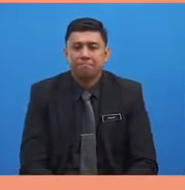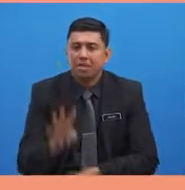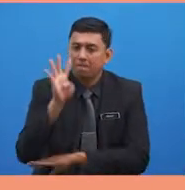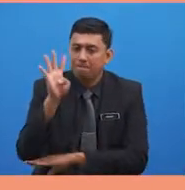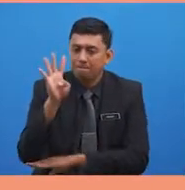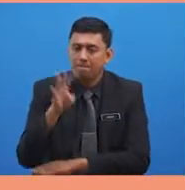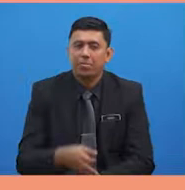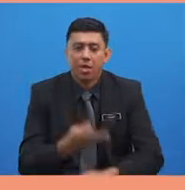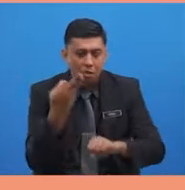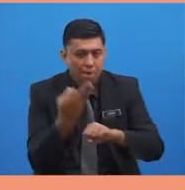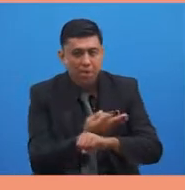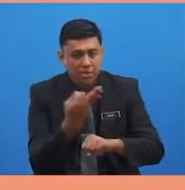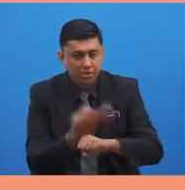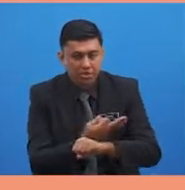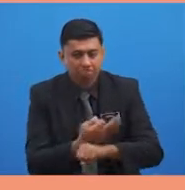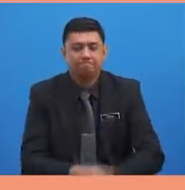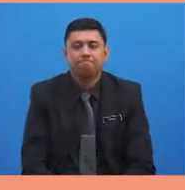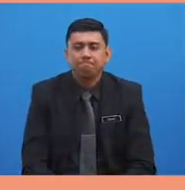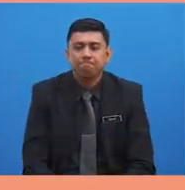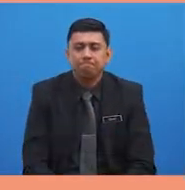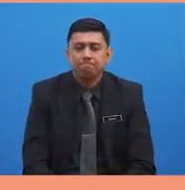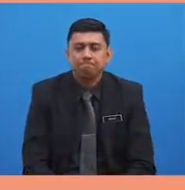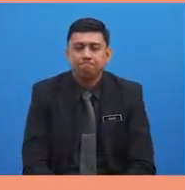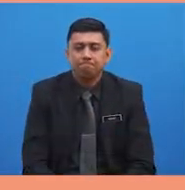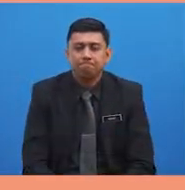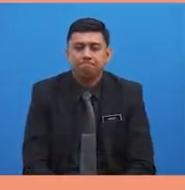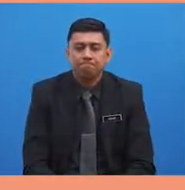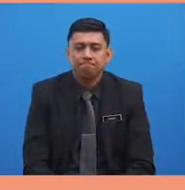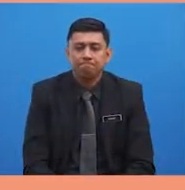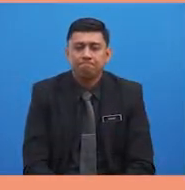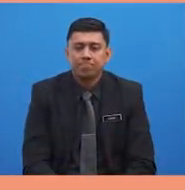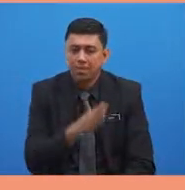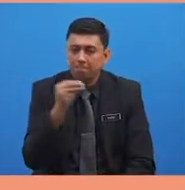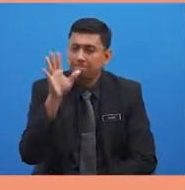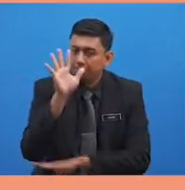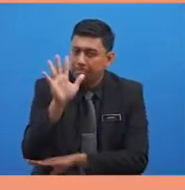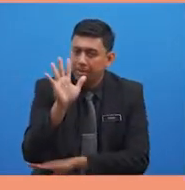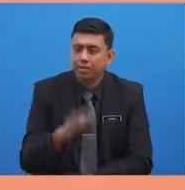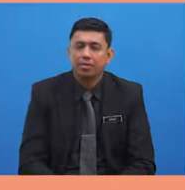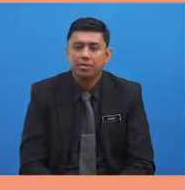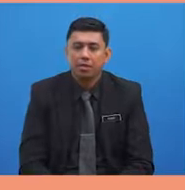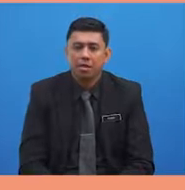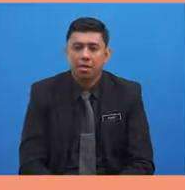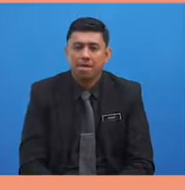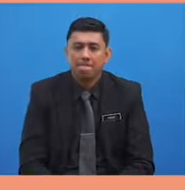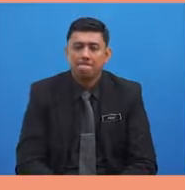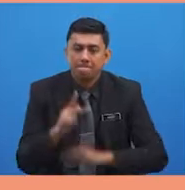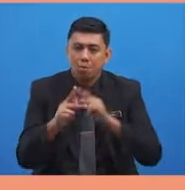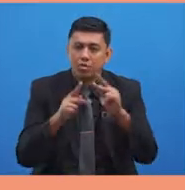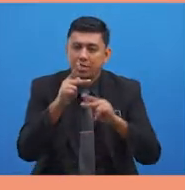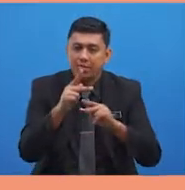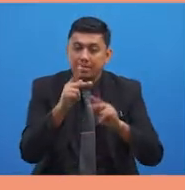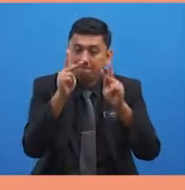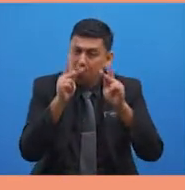Keempat, pembinaan sub atau cara, function, dan kelima, prosedur.